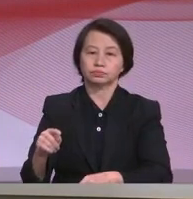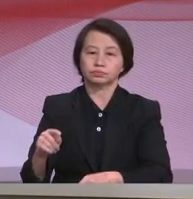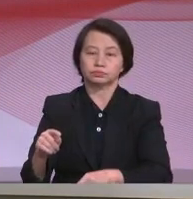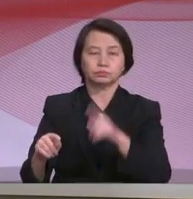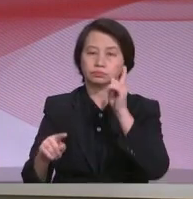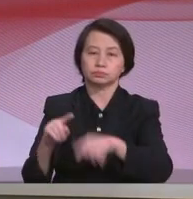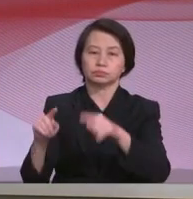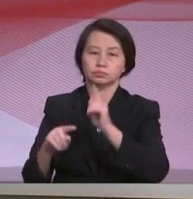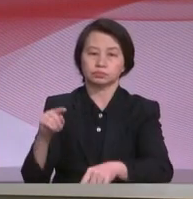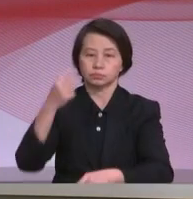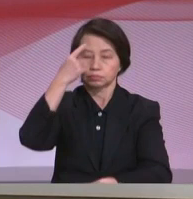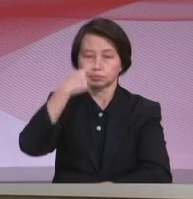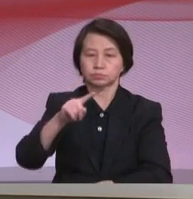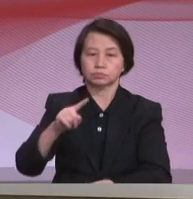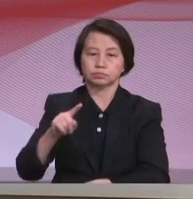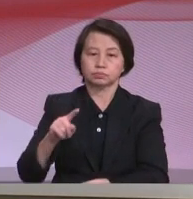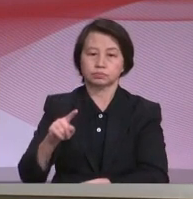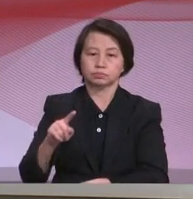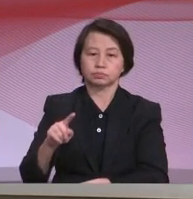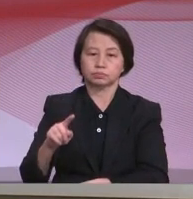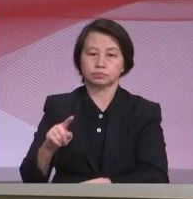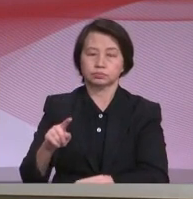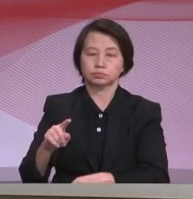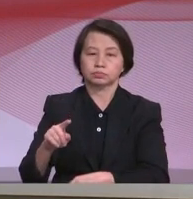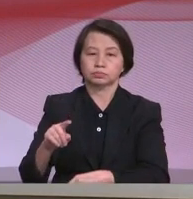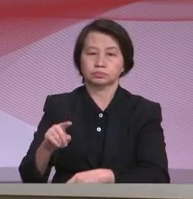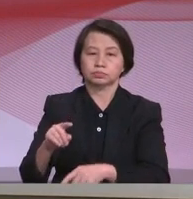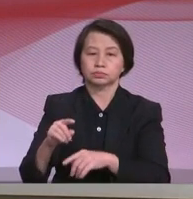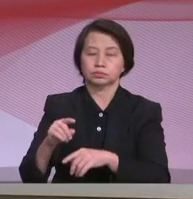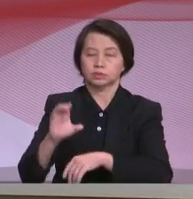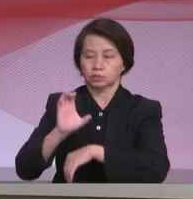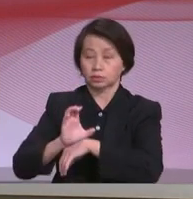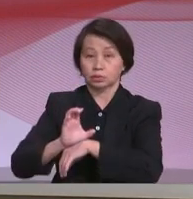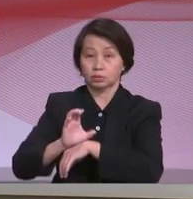tidak dibenarkan untuk ibadat apa sembahyang